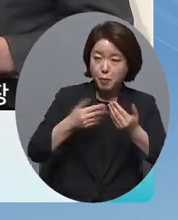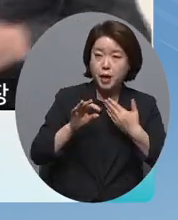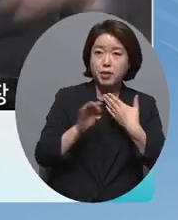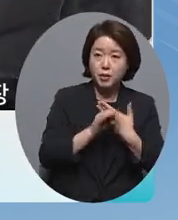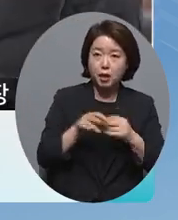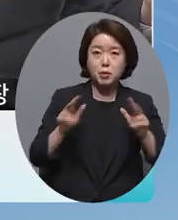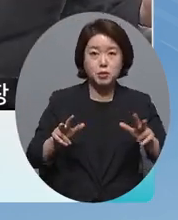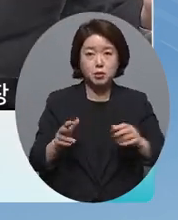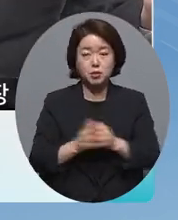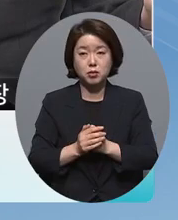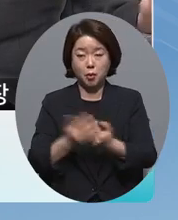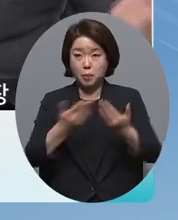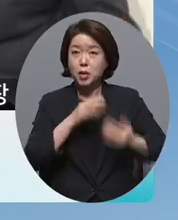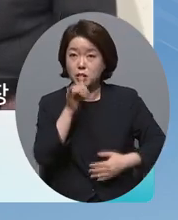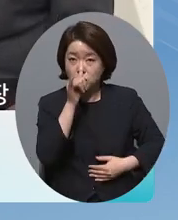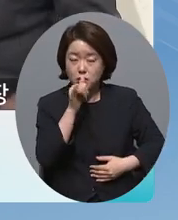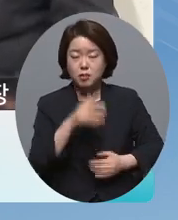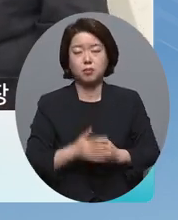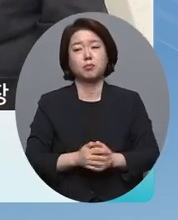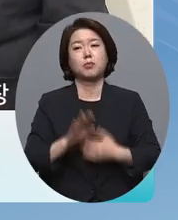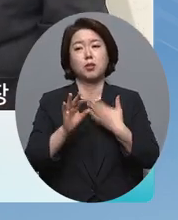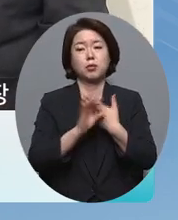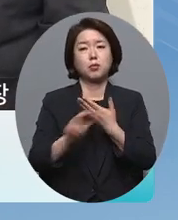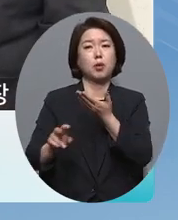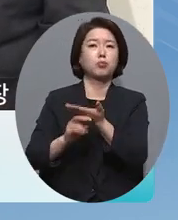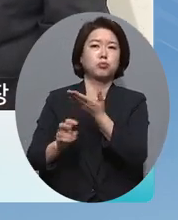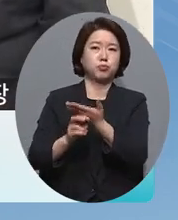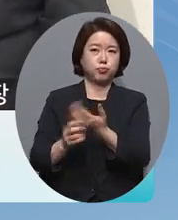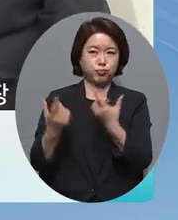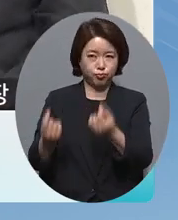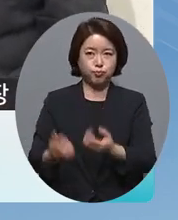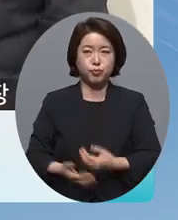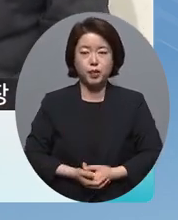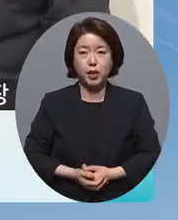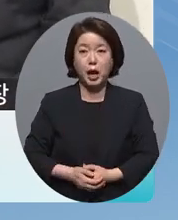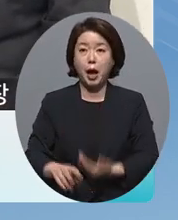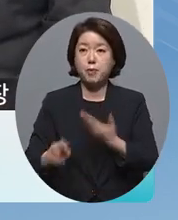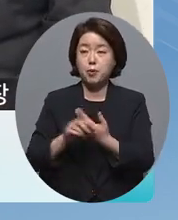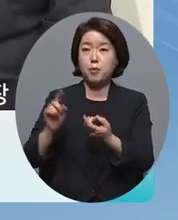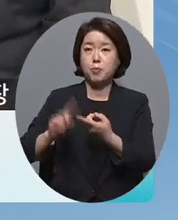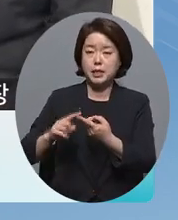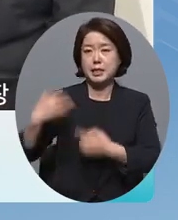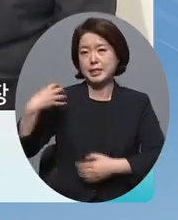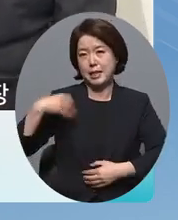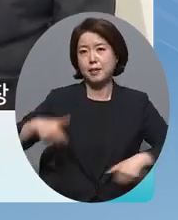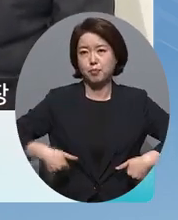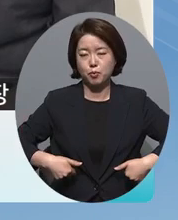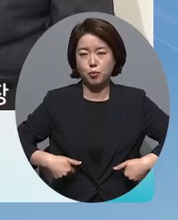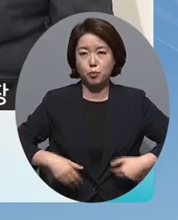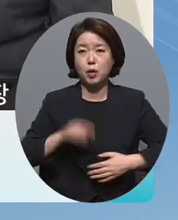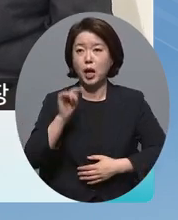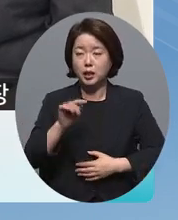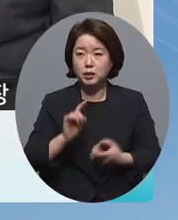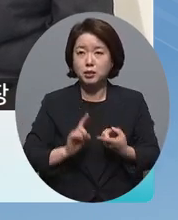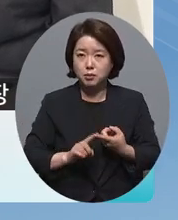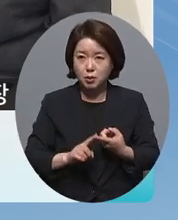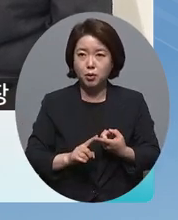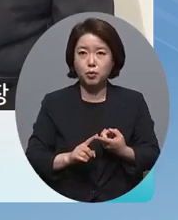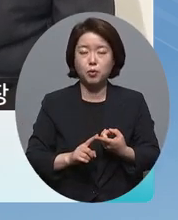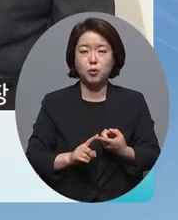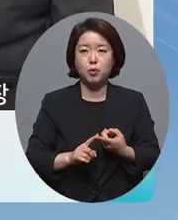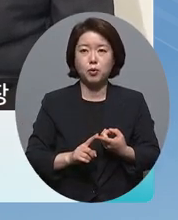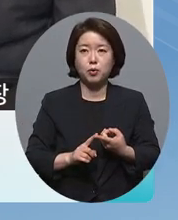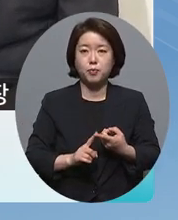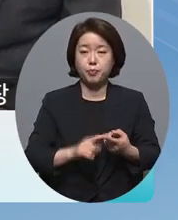지금 그렇게 받은 거 아니겠습니까 그러면 불법이죠 그러니까 그 불법 부분에 관해서 책임을 져야 되는데 그것이 바로